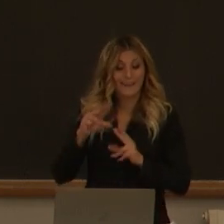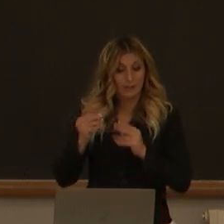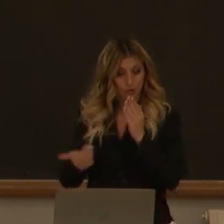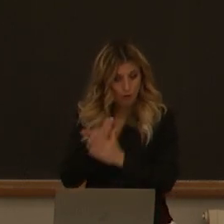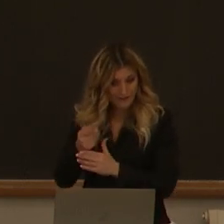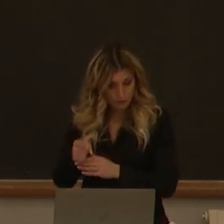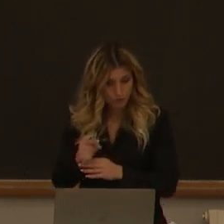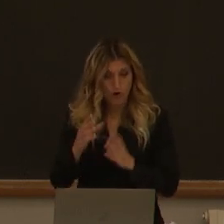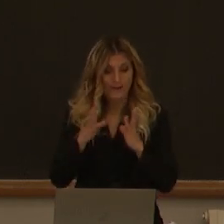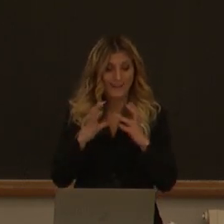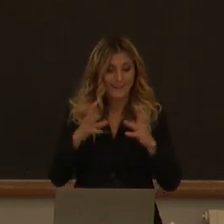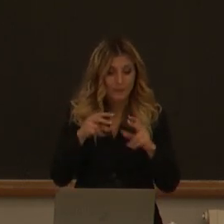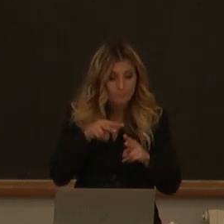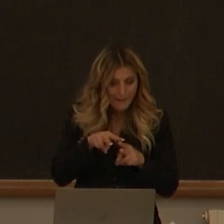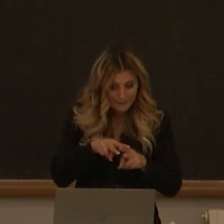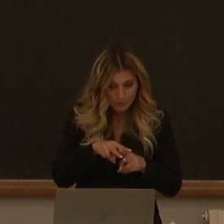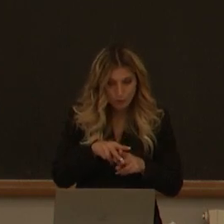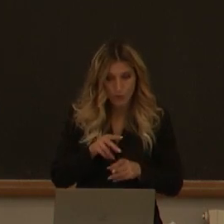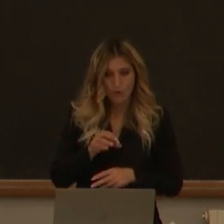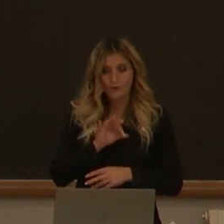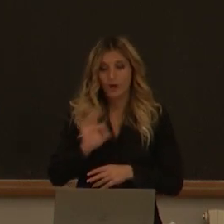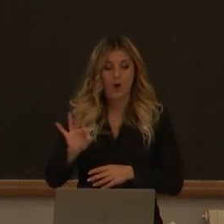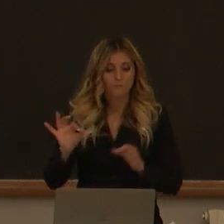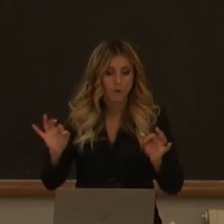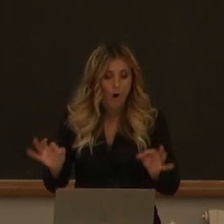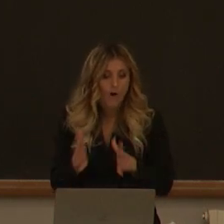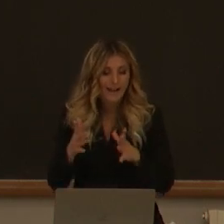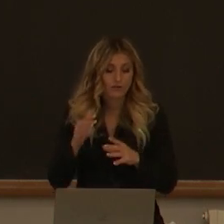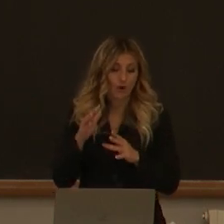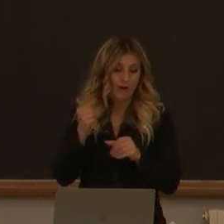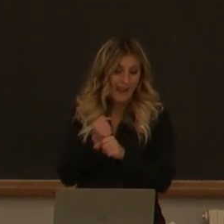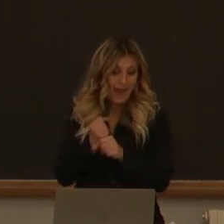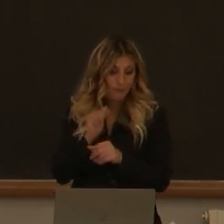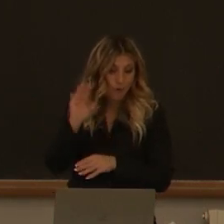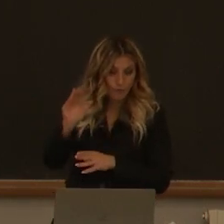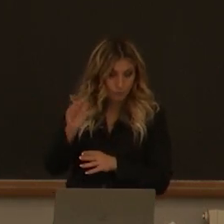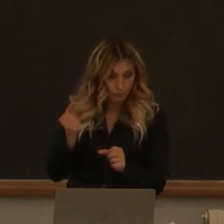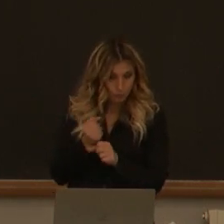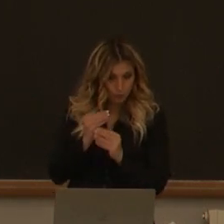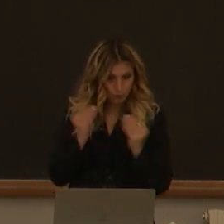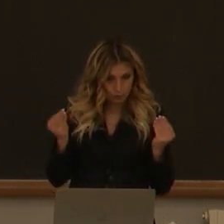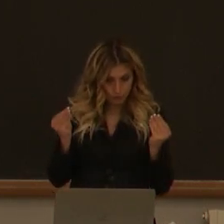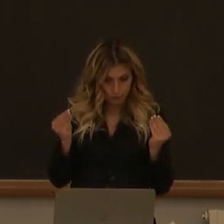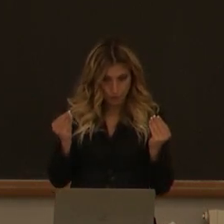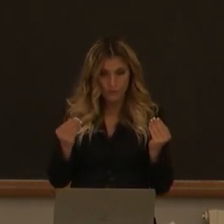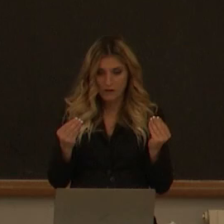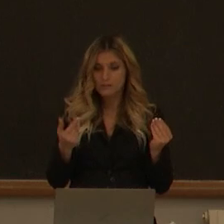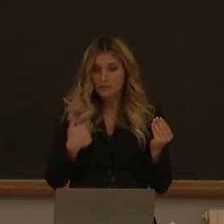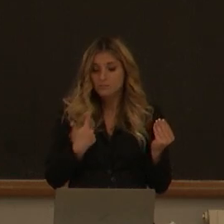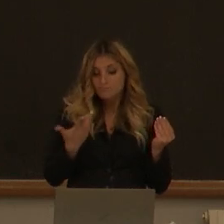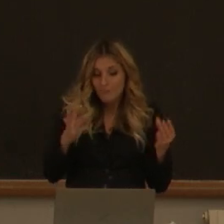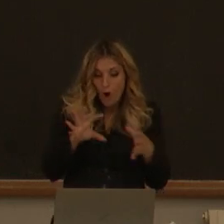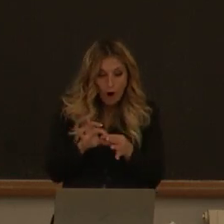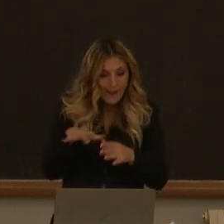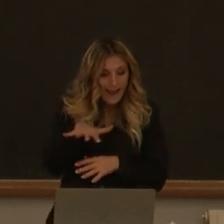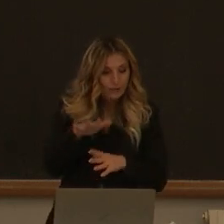imprenditoria, creazione di occasioni occupazionali per i giovani, secondo me, e chiaramente ambiente, nel senso che